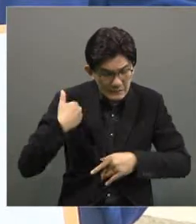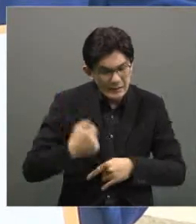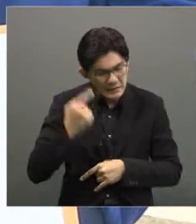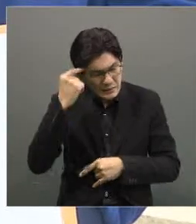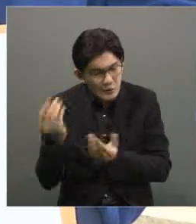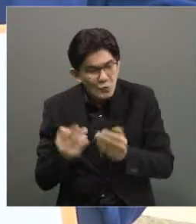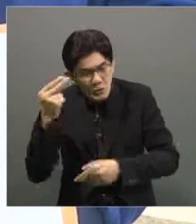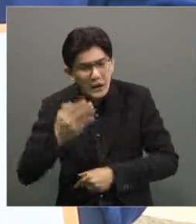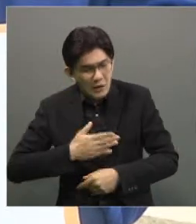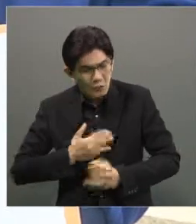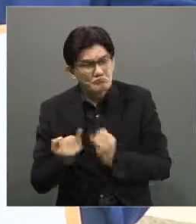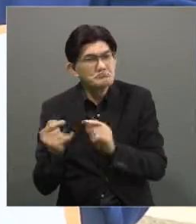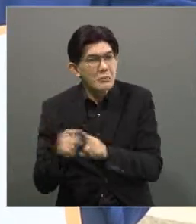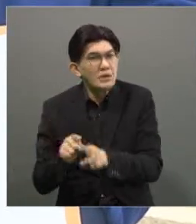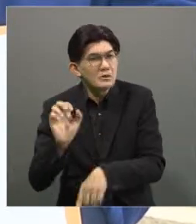มล่ะคะ